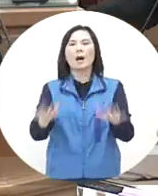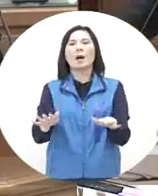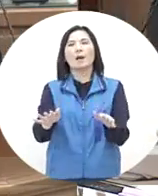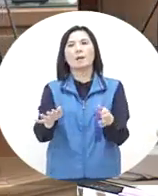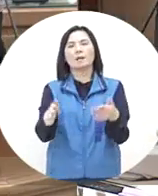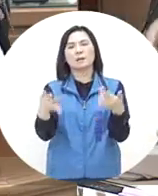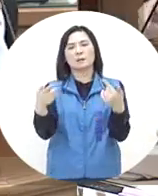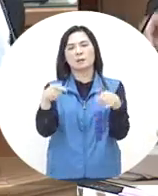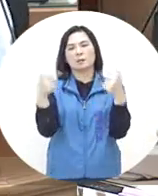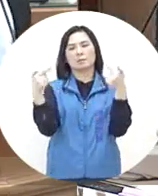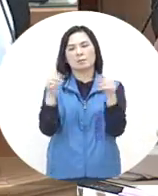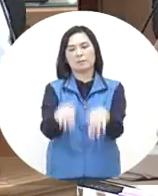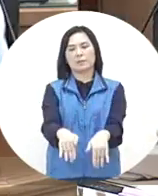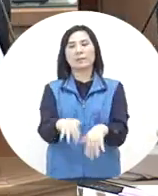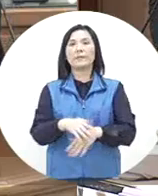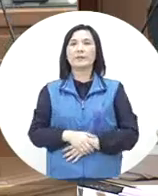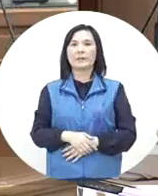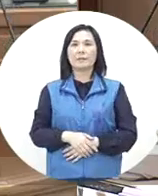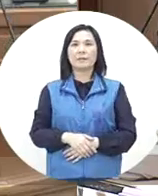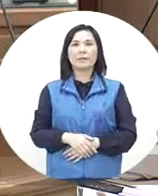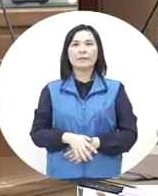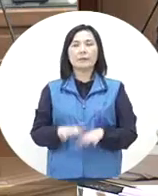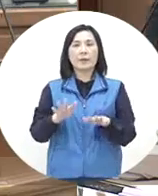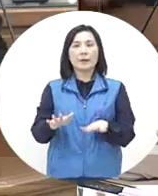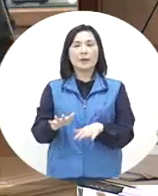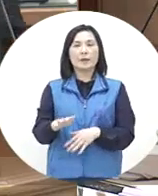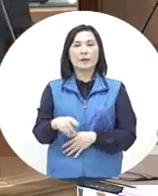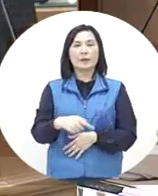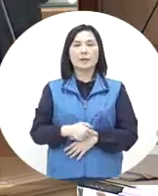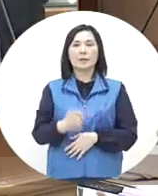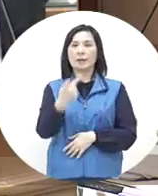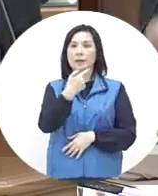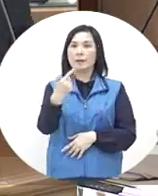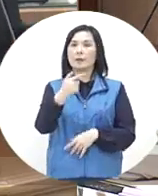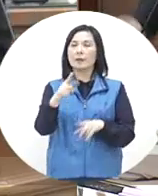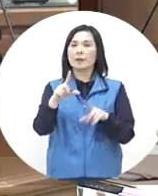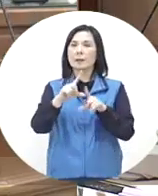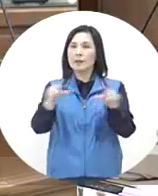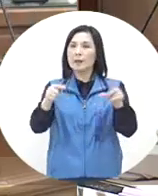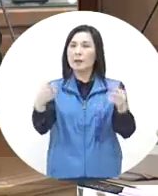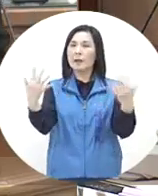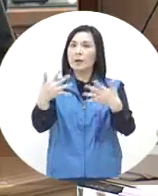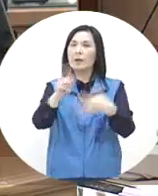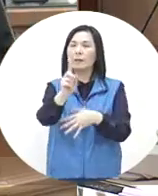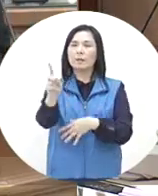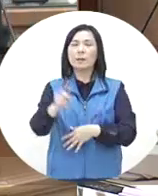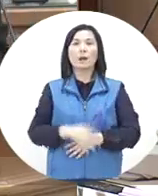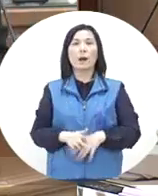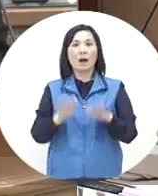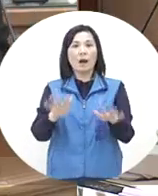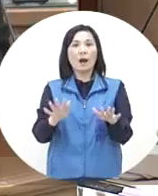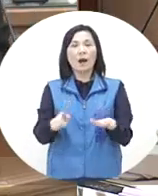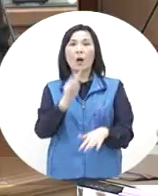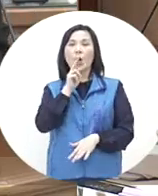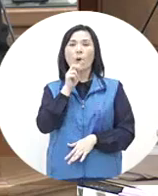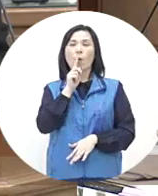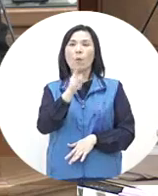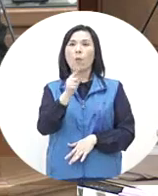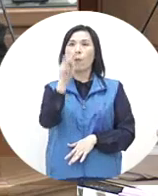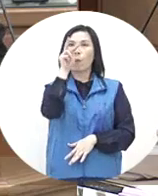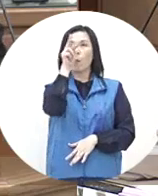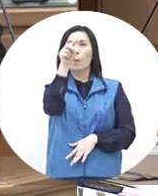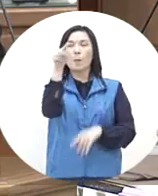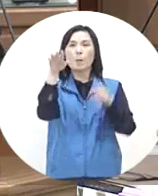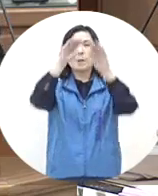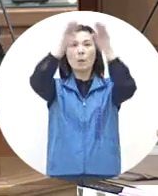了。但是呢，现在出现一个非常重大的问题是，现在这个时刻竟然说这个牌楼哦是